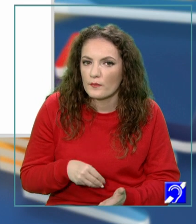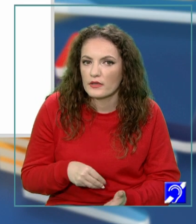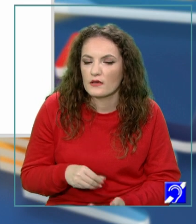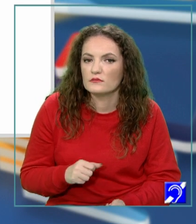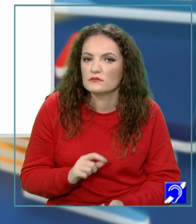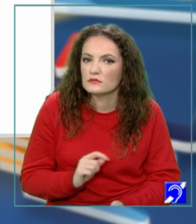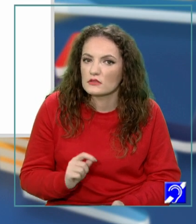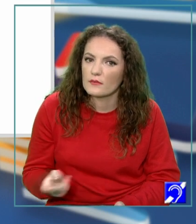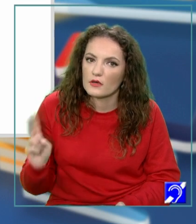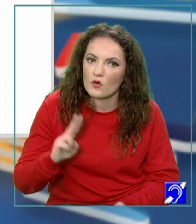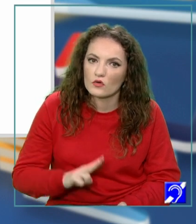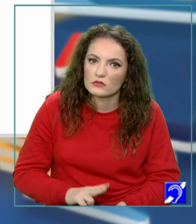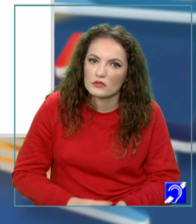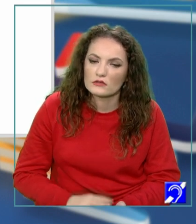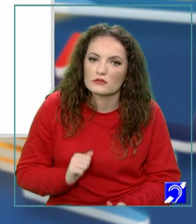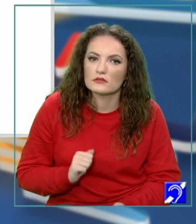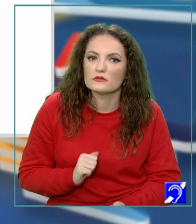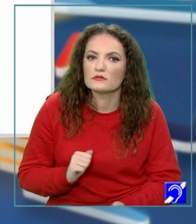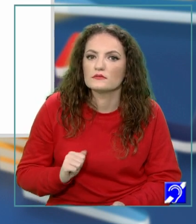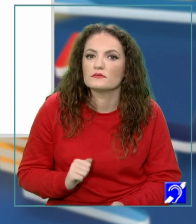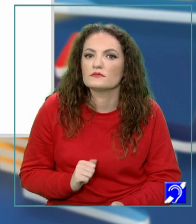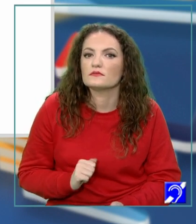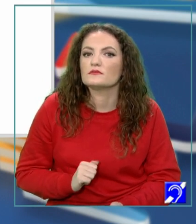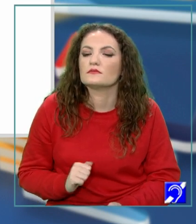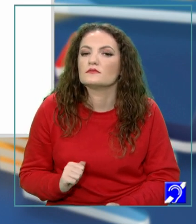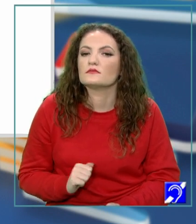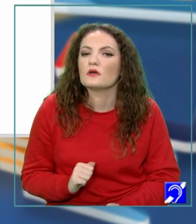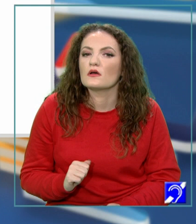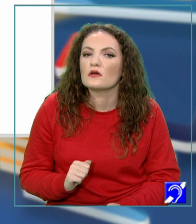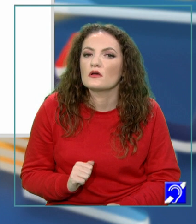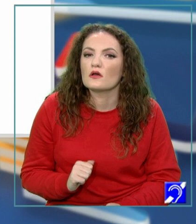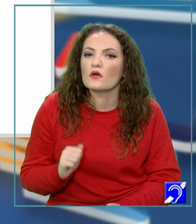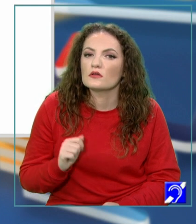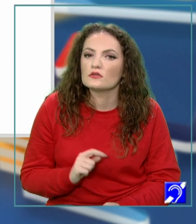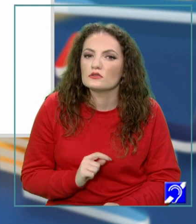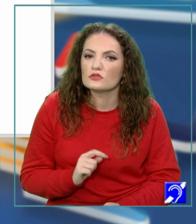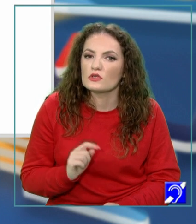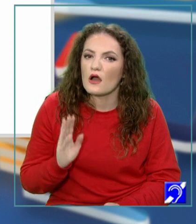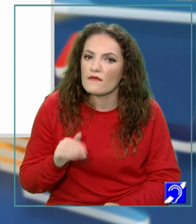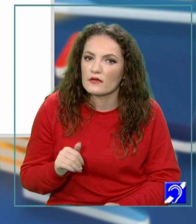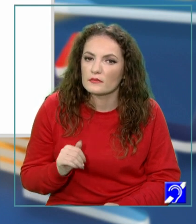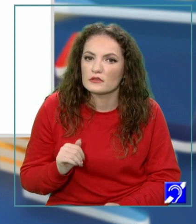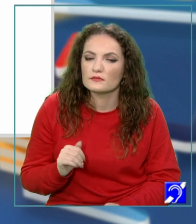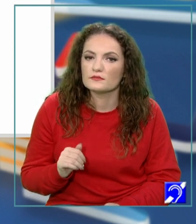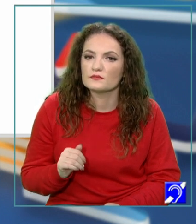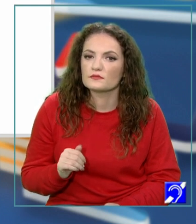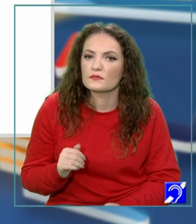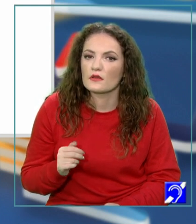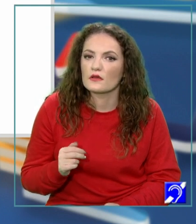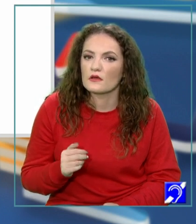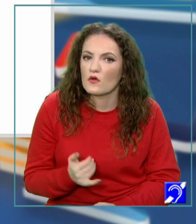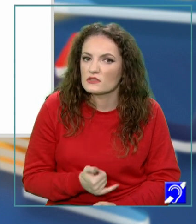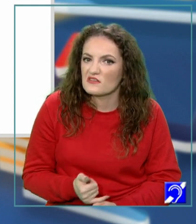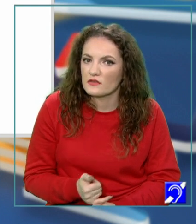plus N egal cu 2x plus 8 supra x pătrat plus 8x plus 16 plus 1 supra x plus 4. Egal cu. Observ